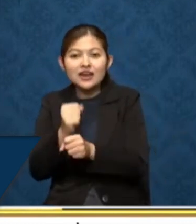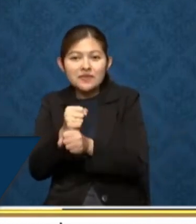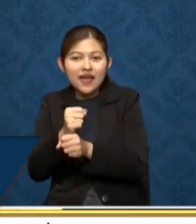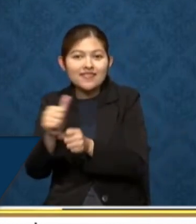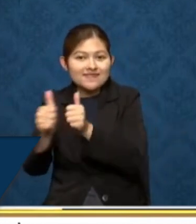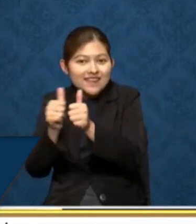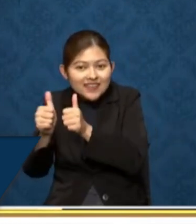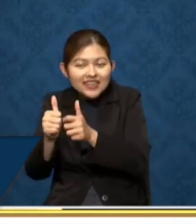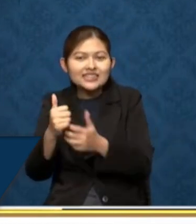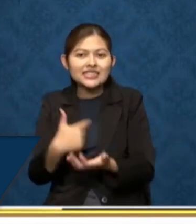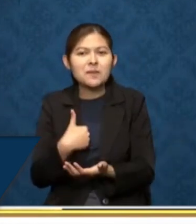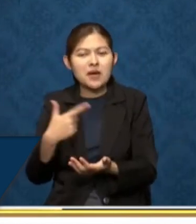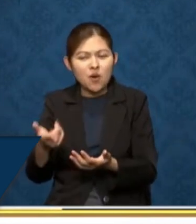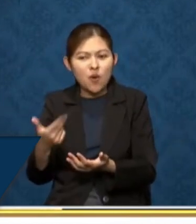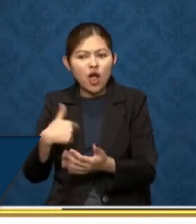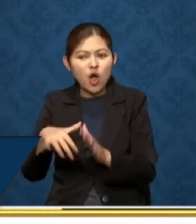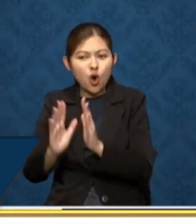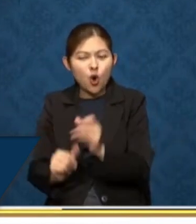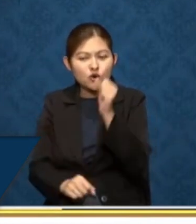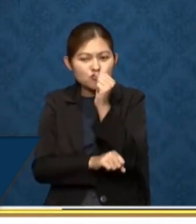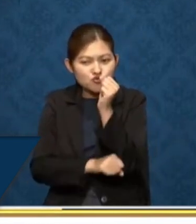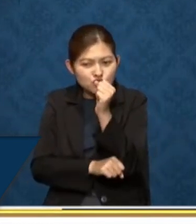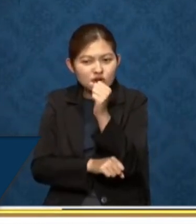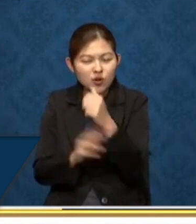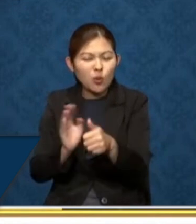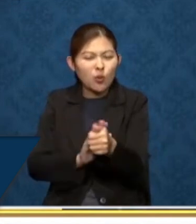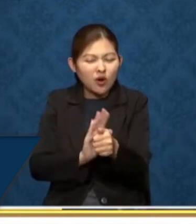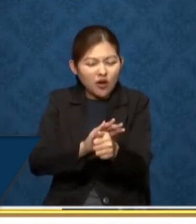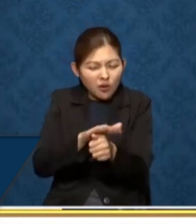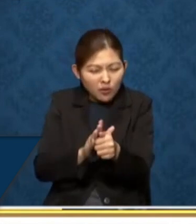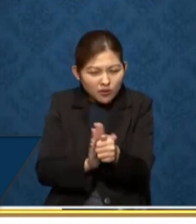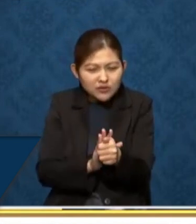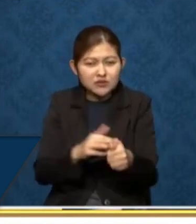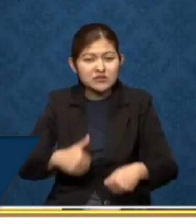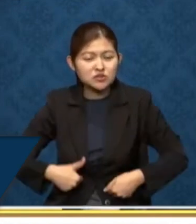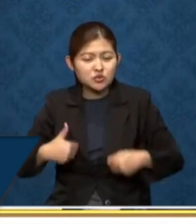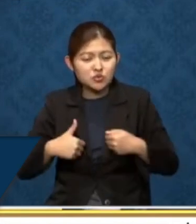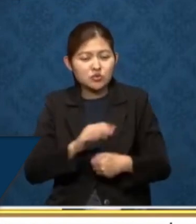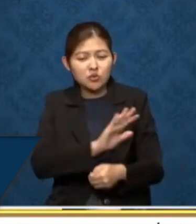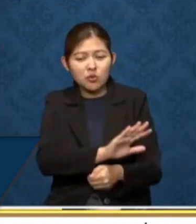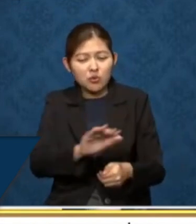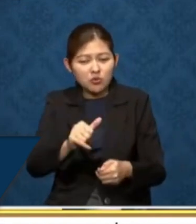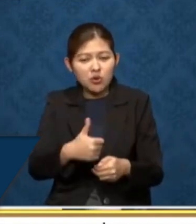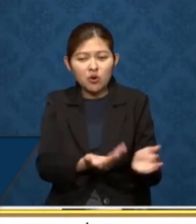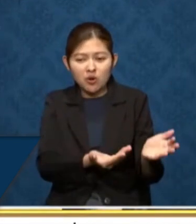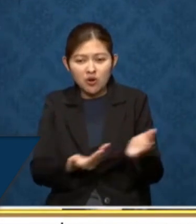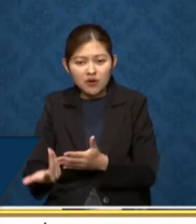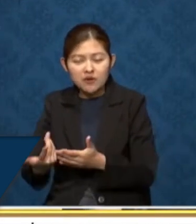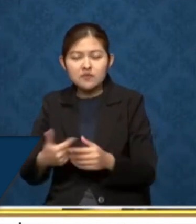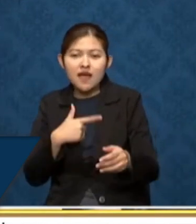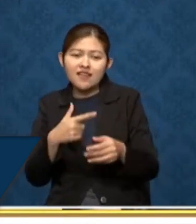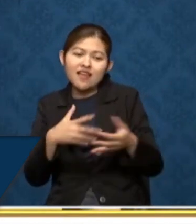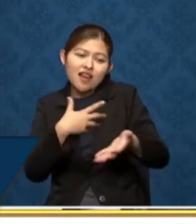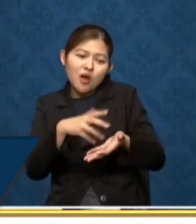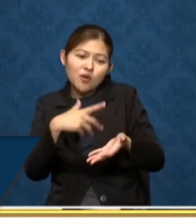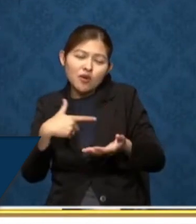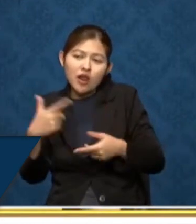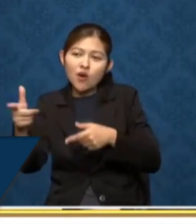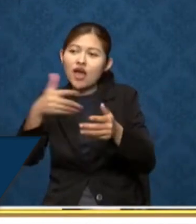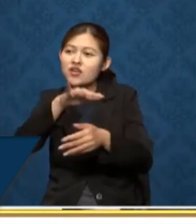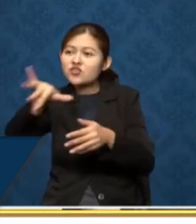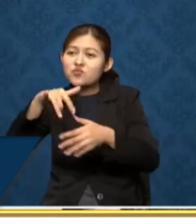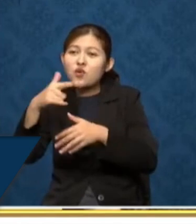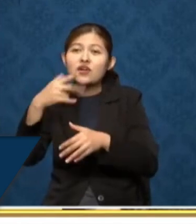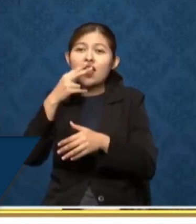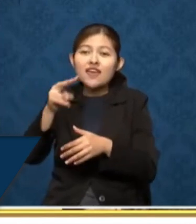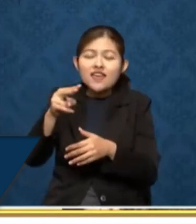การที่จะเอาความจนหรือว่าความน่าสงสารของชีวิตคนมาเป็นความบันเทิงให้กับผู้ชมค่ะเพราะฉะนั้น